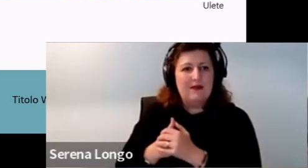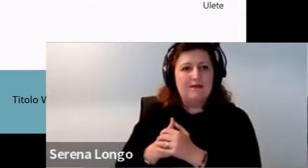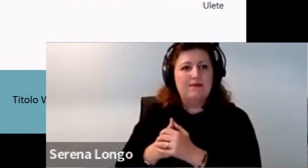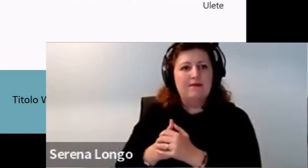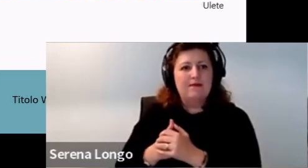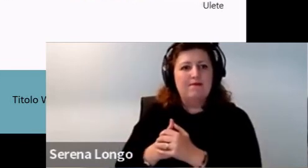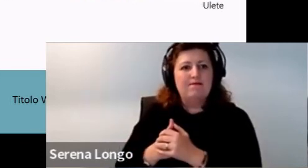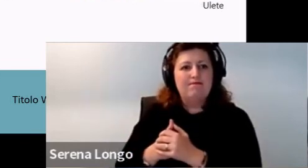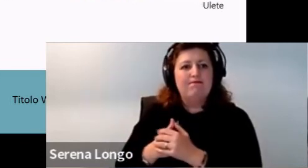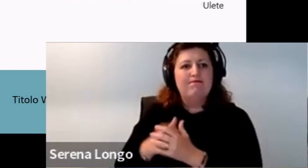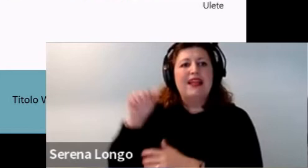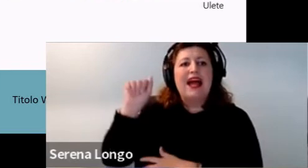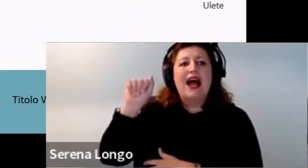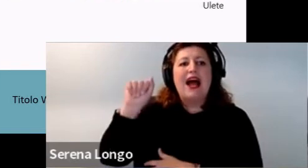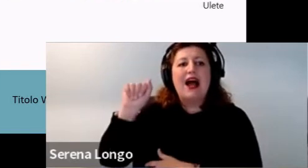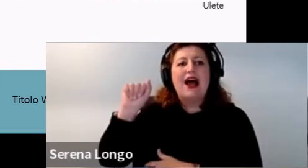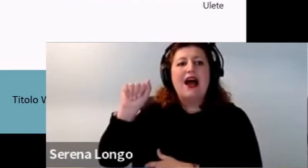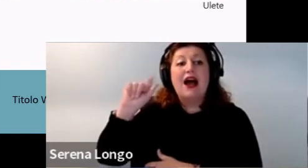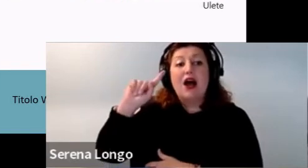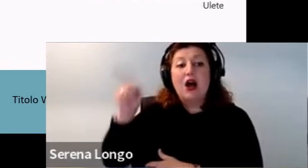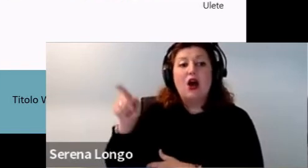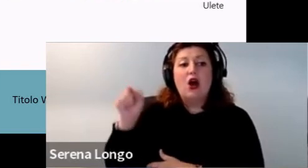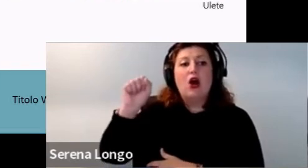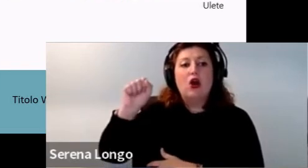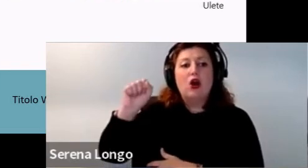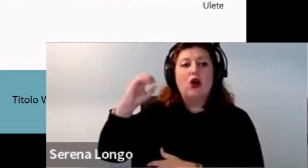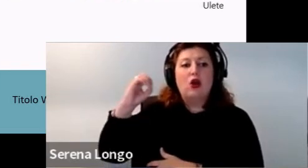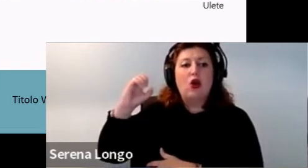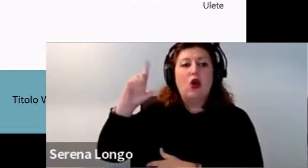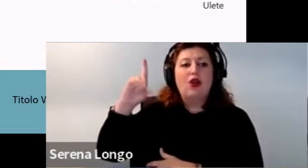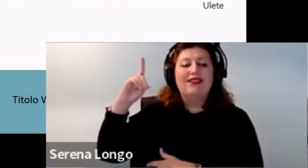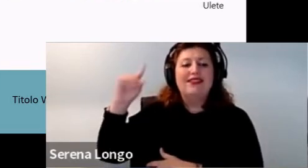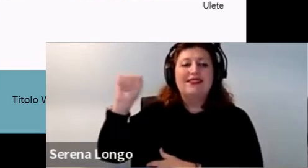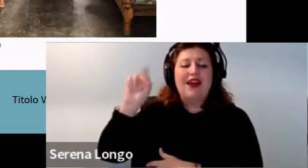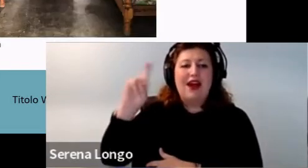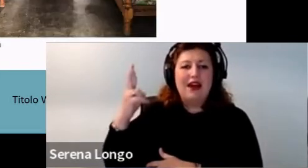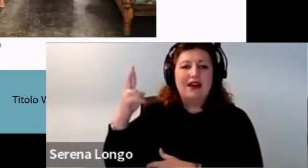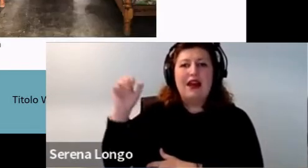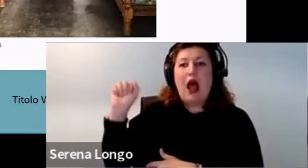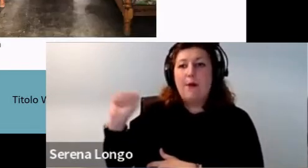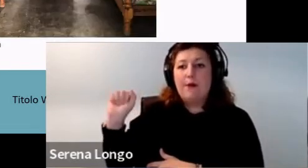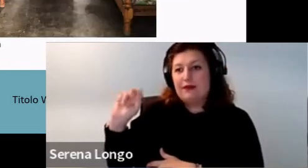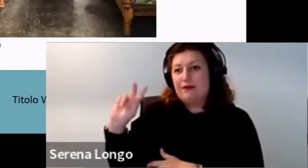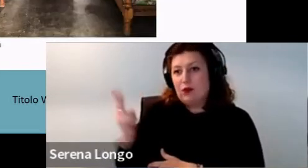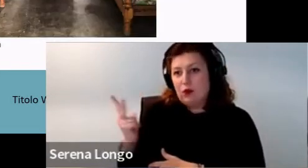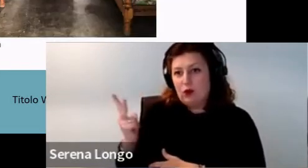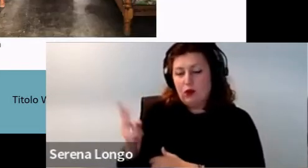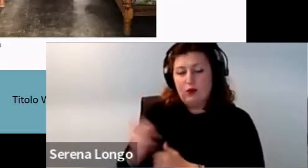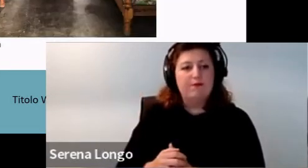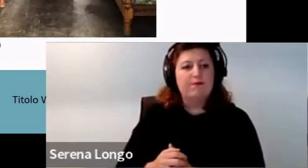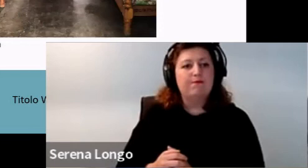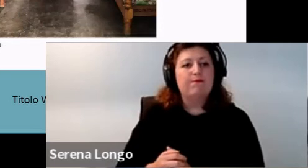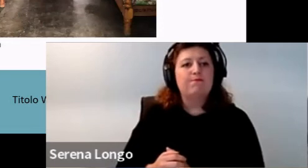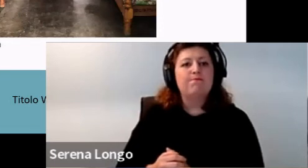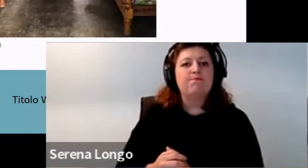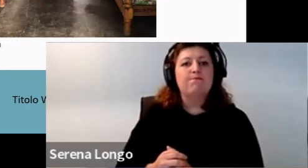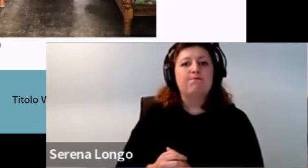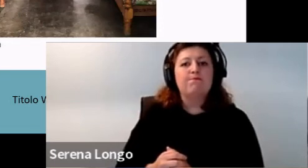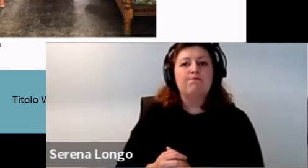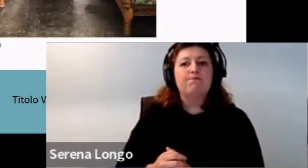e Amtec con i rispettivi manager nello specifico. Allora,